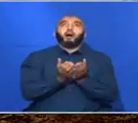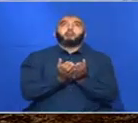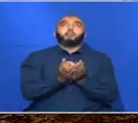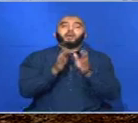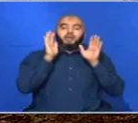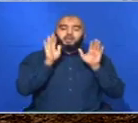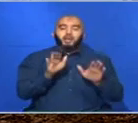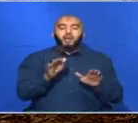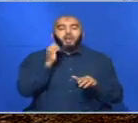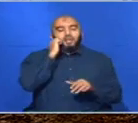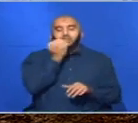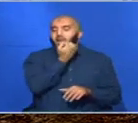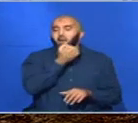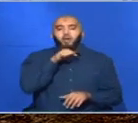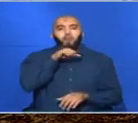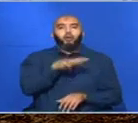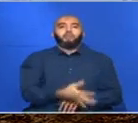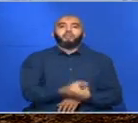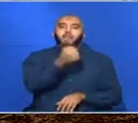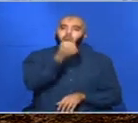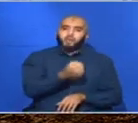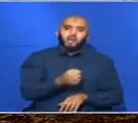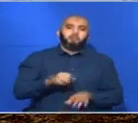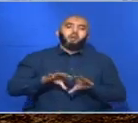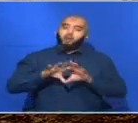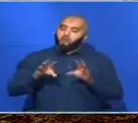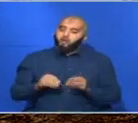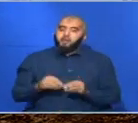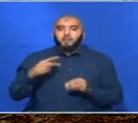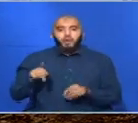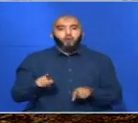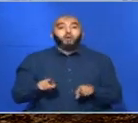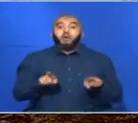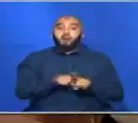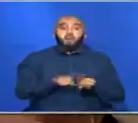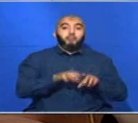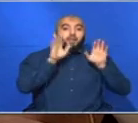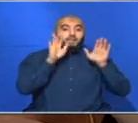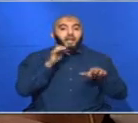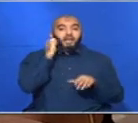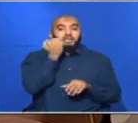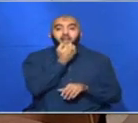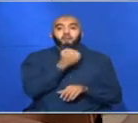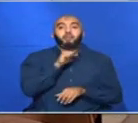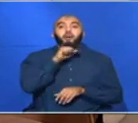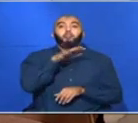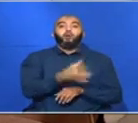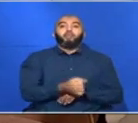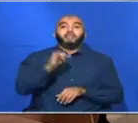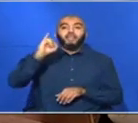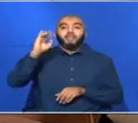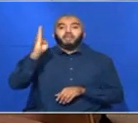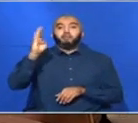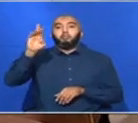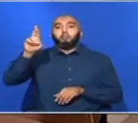وعلى ال سيدنا محمد كما صليت على سيدنا ابراهيم وعلى ال سيدنا ابراهيم وبارك